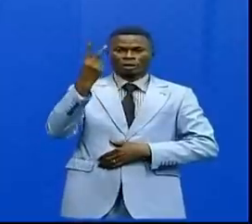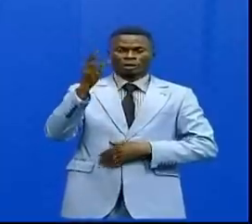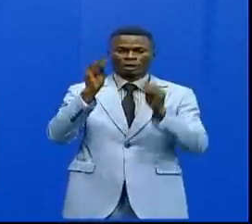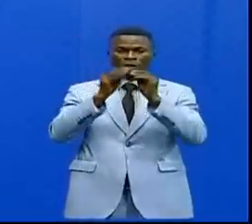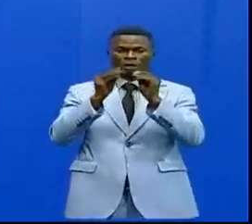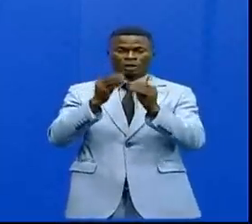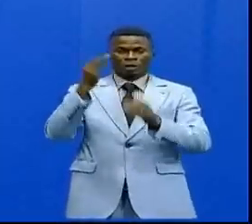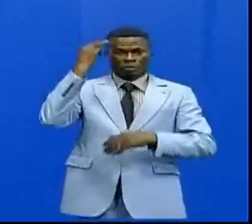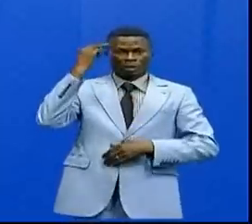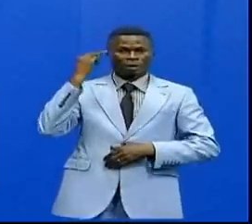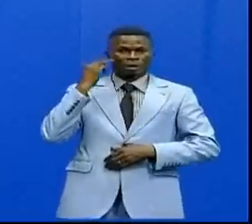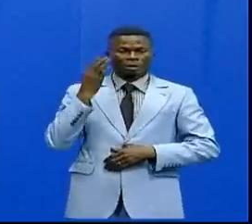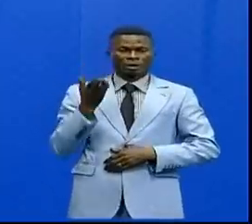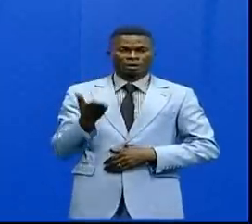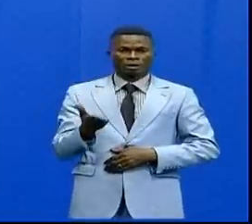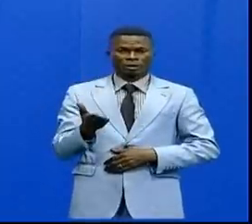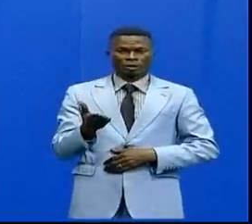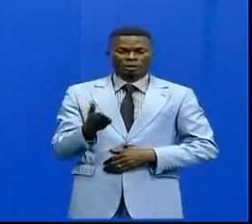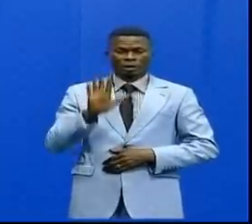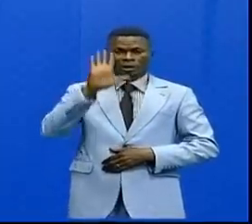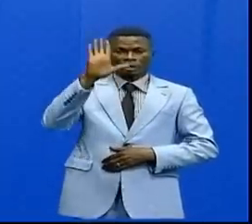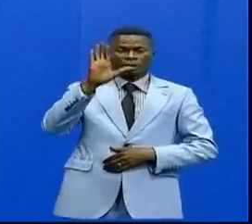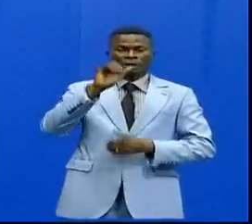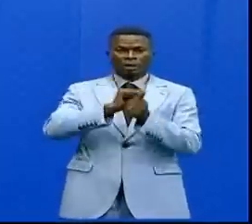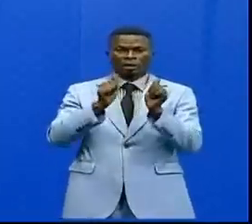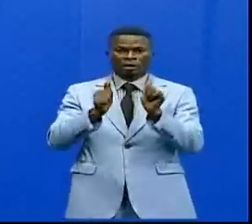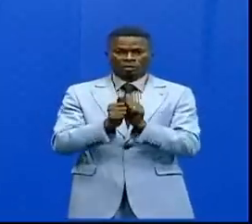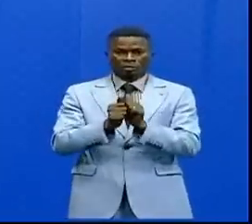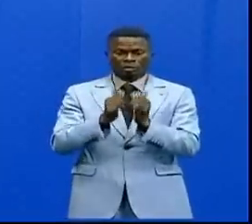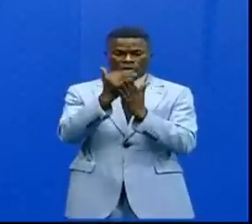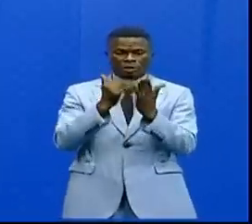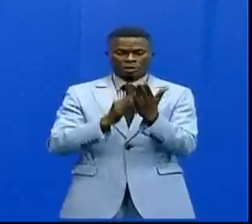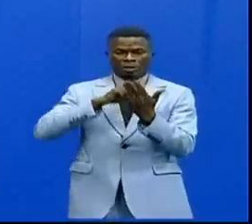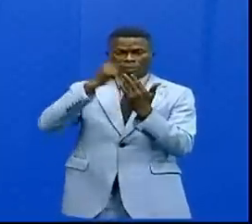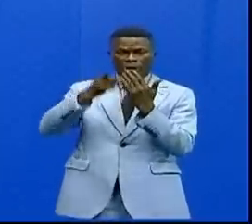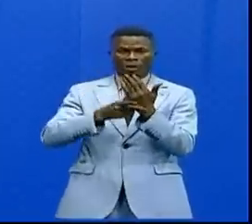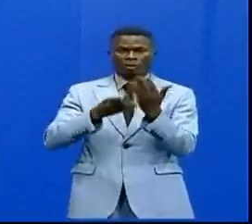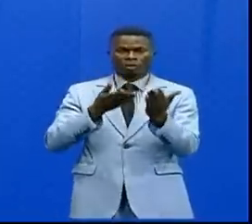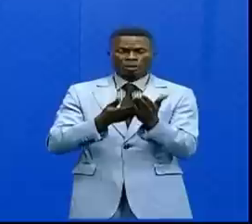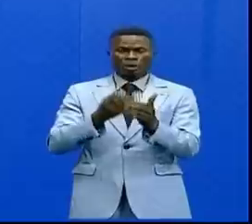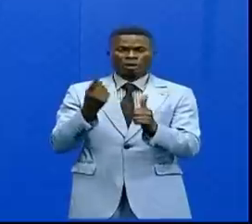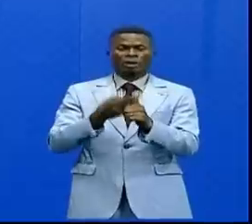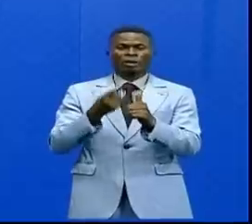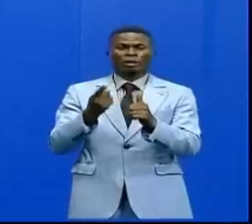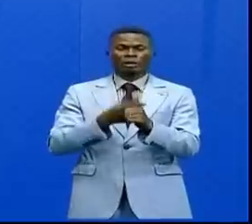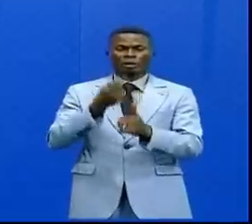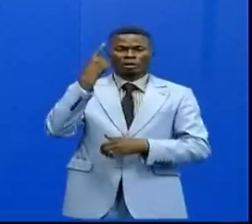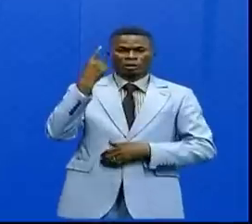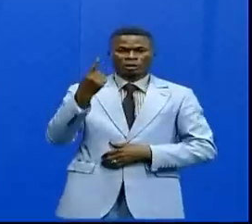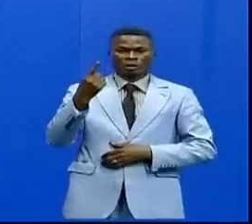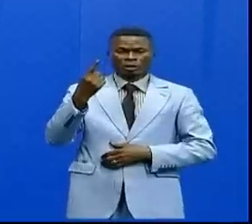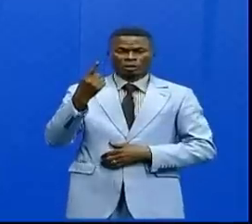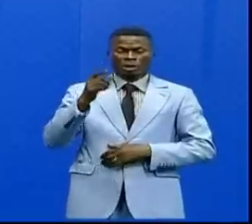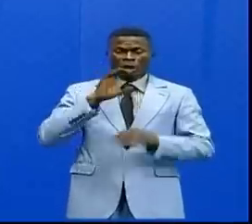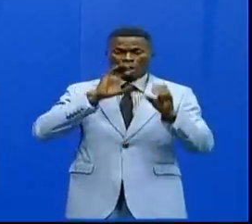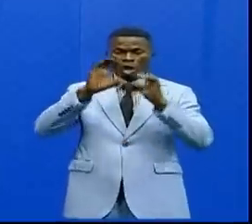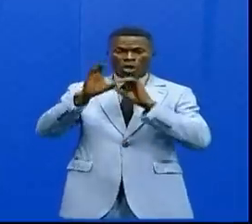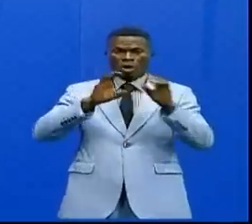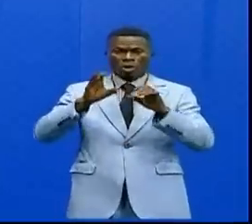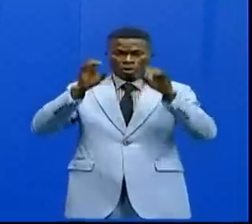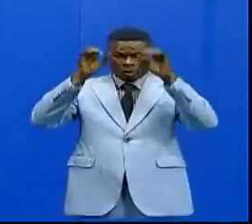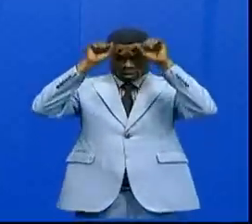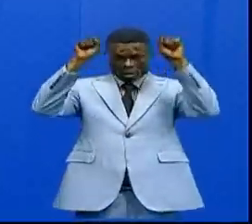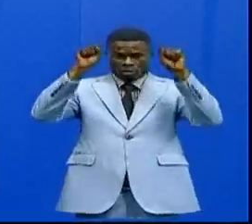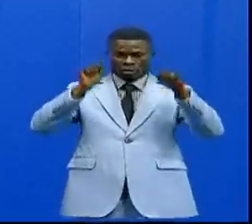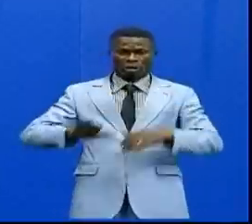du Conseil de ministres. 5 points étaient inscrits à l'ordre du jour, à savoir 1. Communication du président